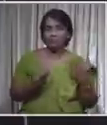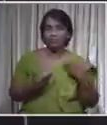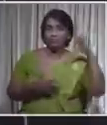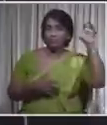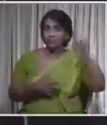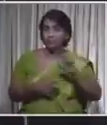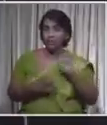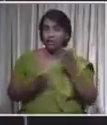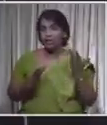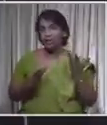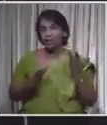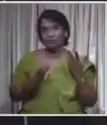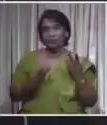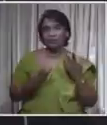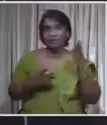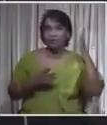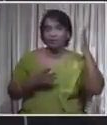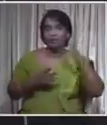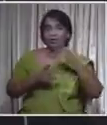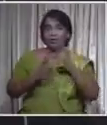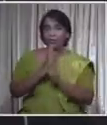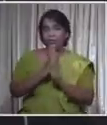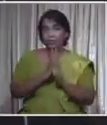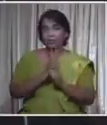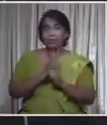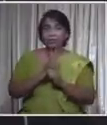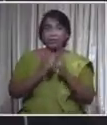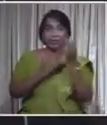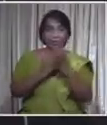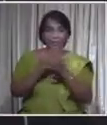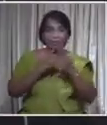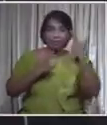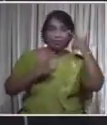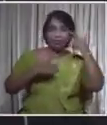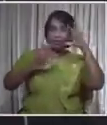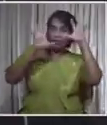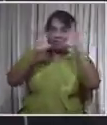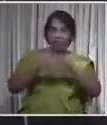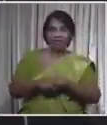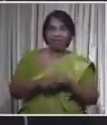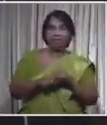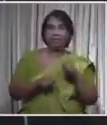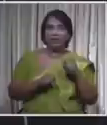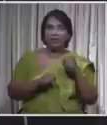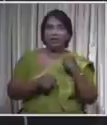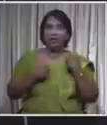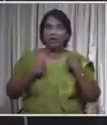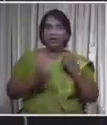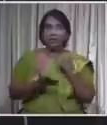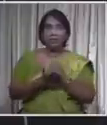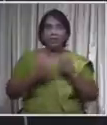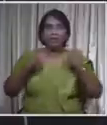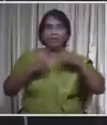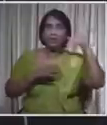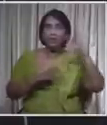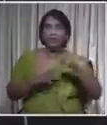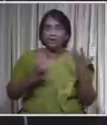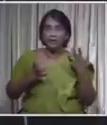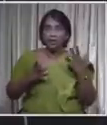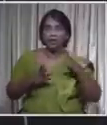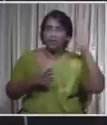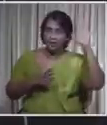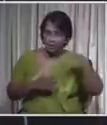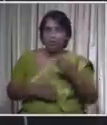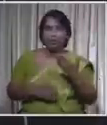ගේන්නේ නැත්තේ අර ඉන්න ඩාමරිකව ගෙනාව නම් ඔළුවට පිස්තෝලේ තියලා මහේන්ද්‍රව ගේන්න බැරි මොකද? මහේන්ද්‍රව ගේන්න